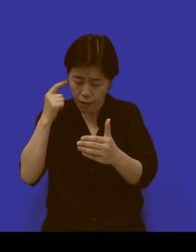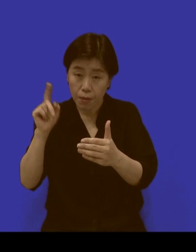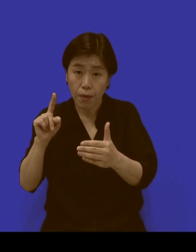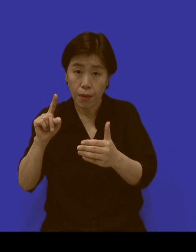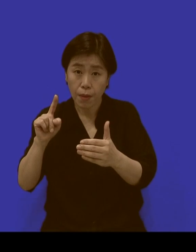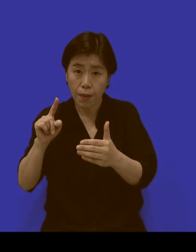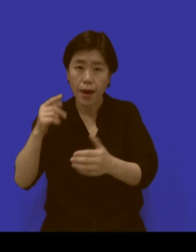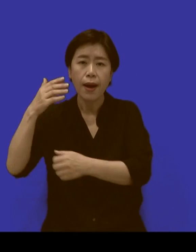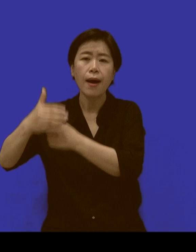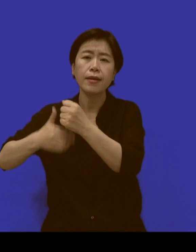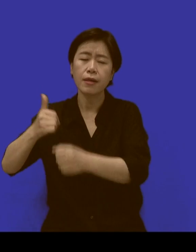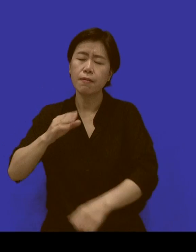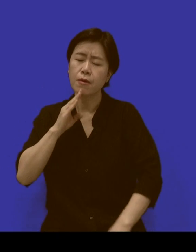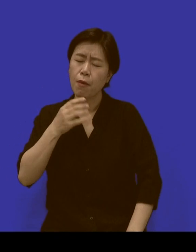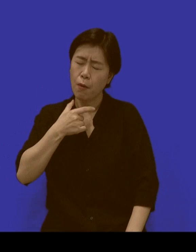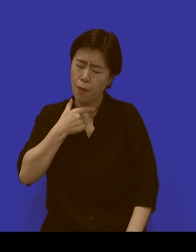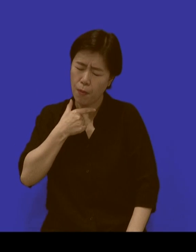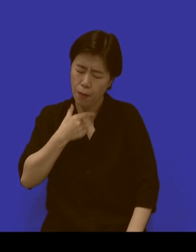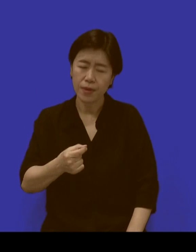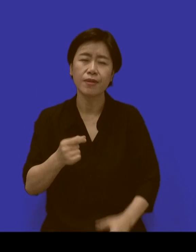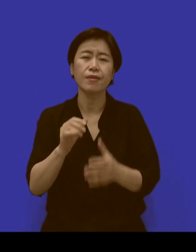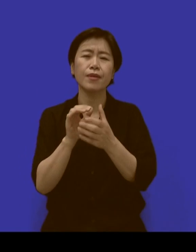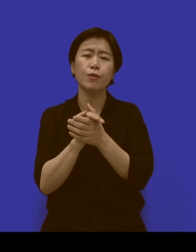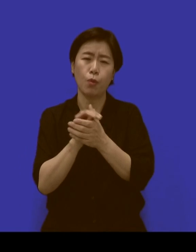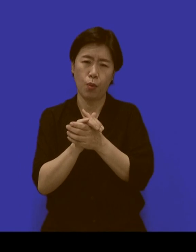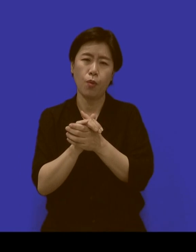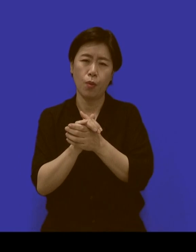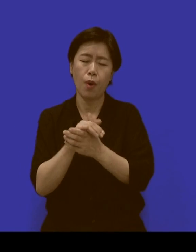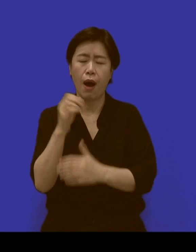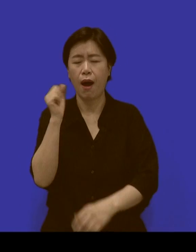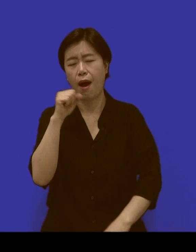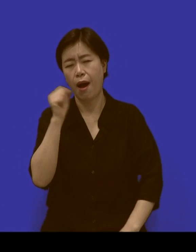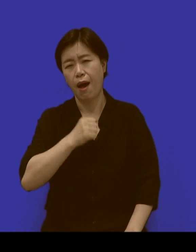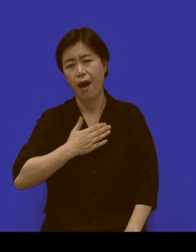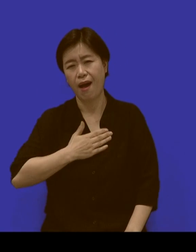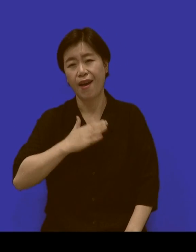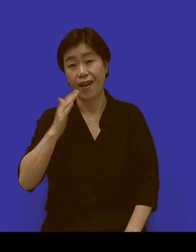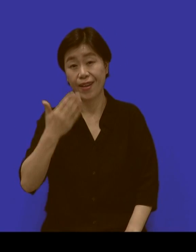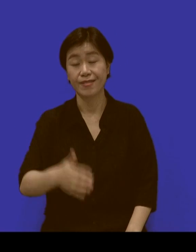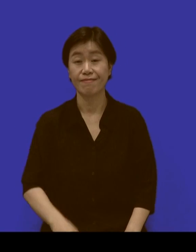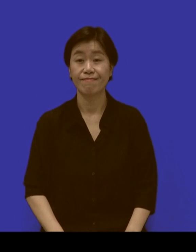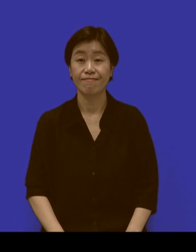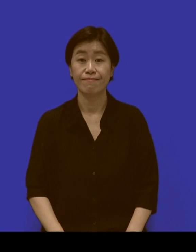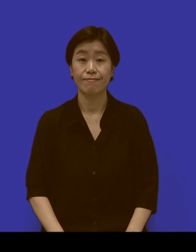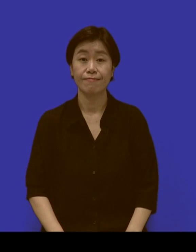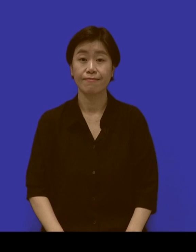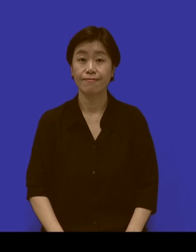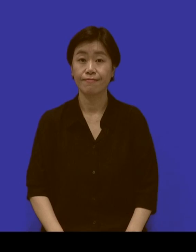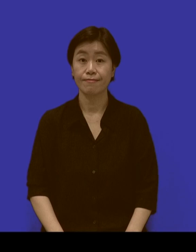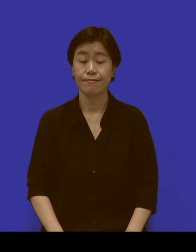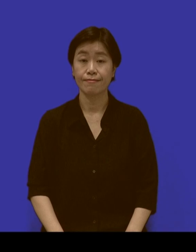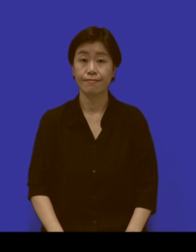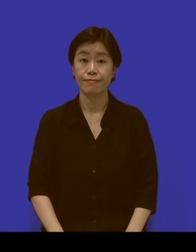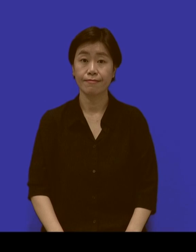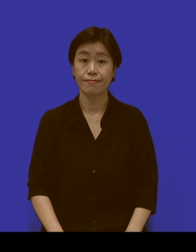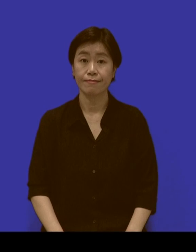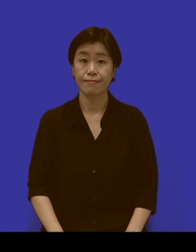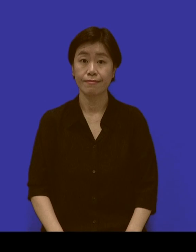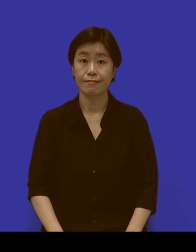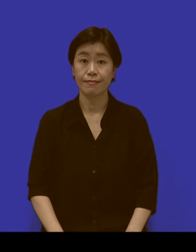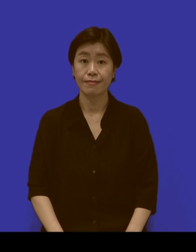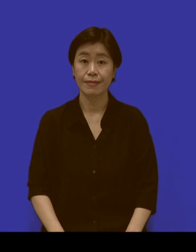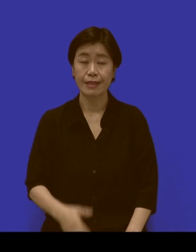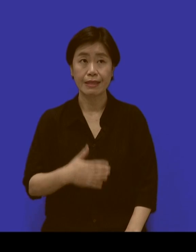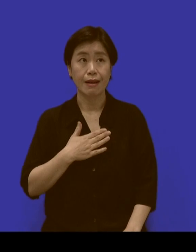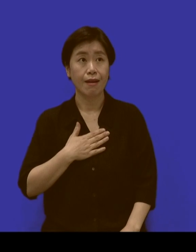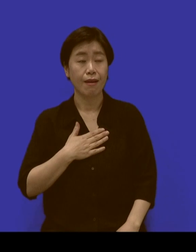이 환자를 너무 사랑한다라는 마음을 계속 부어주시는 거예요. 그래서 순간 너무 쪽팔렸거든요. 이게